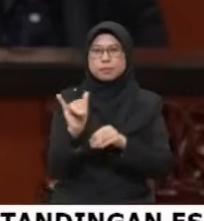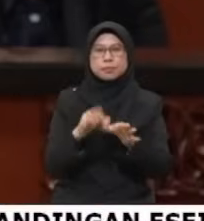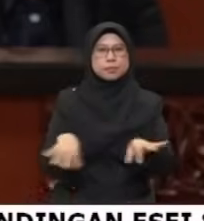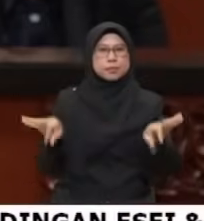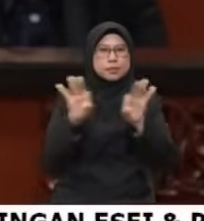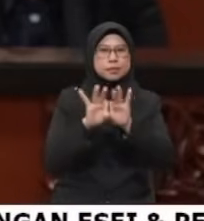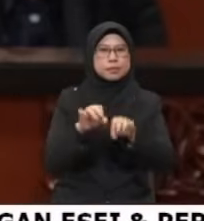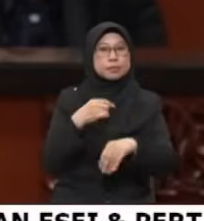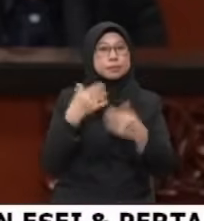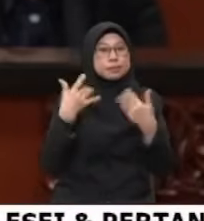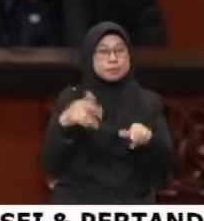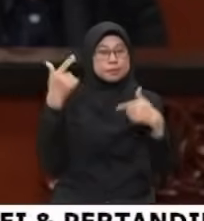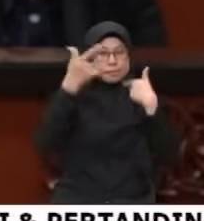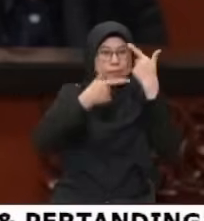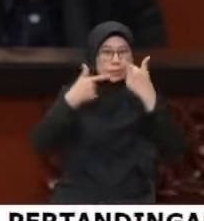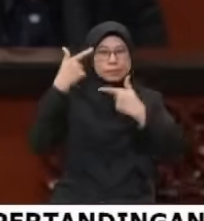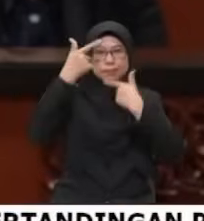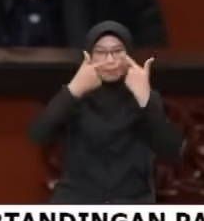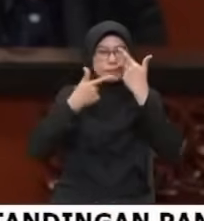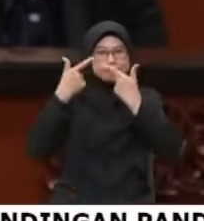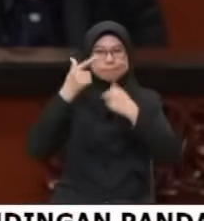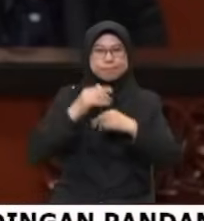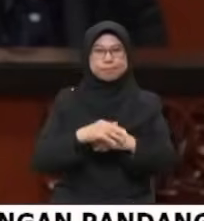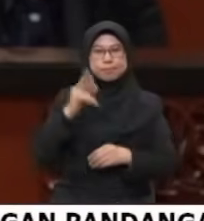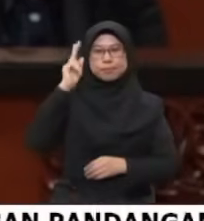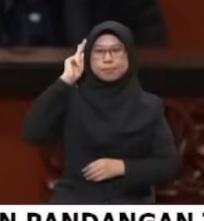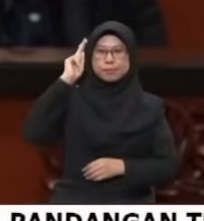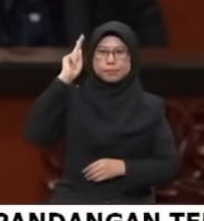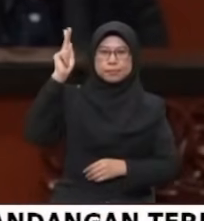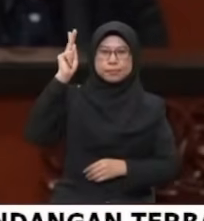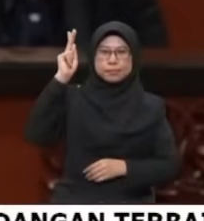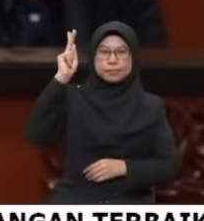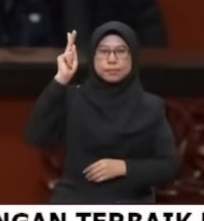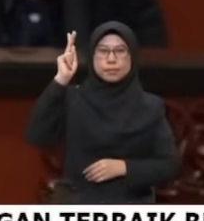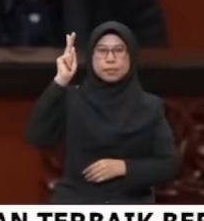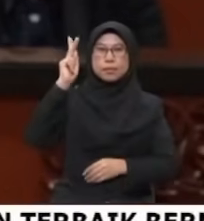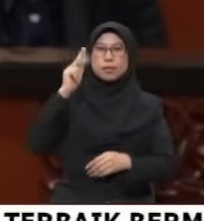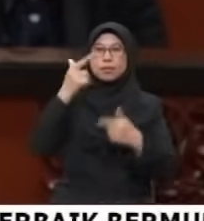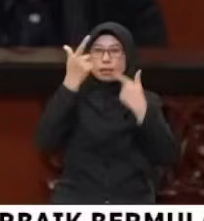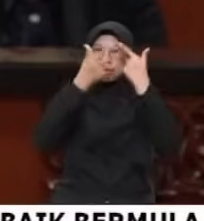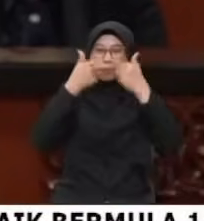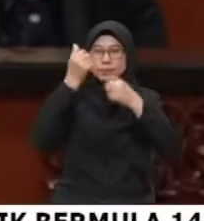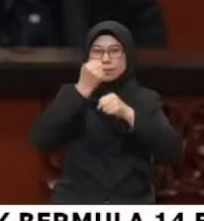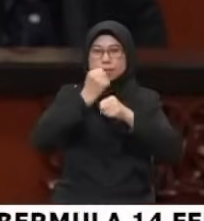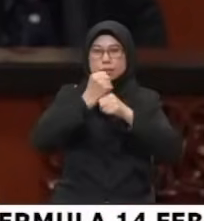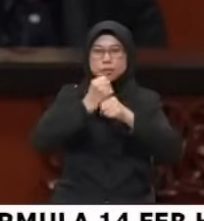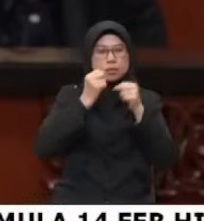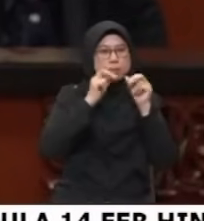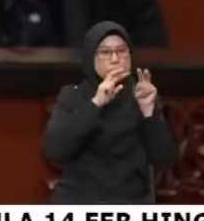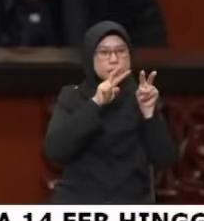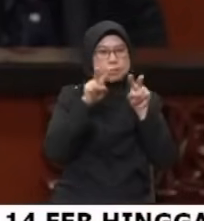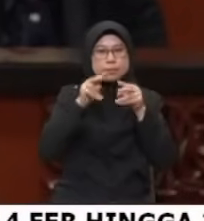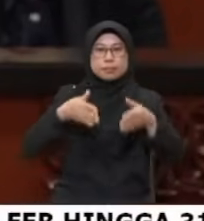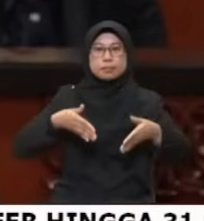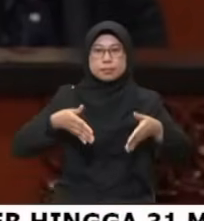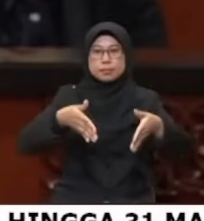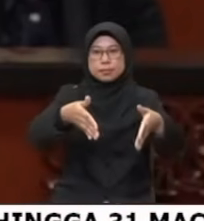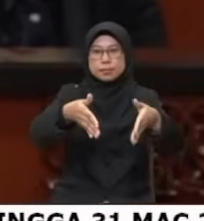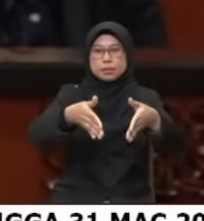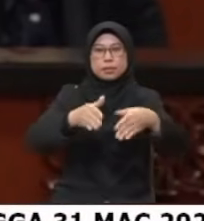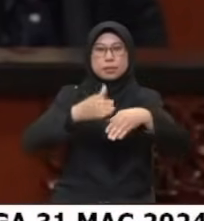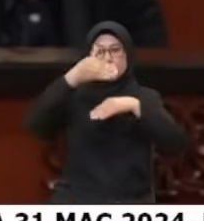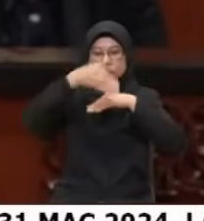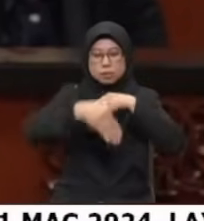yang berhormat ke Kelantan lawatan kerja bagi meninjau keadaan infrastruktur jalan curun dan